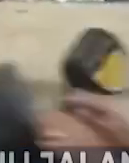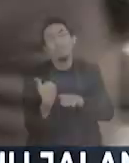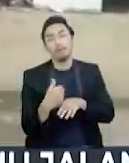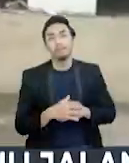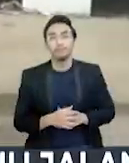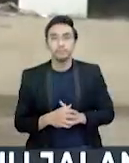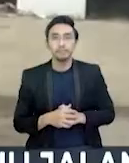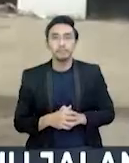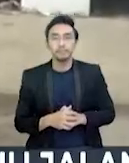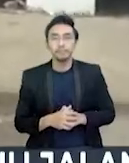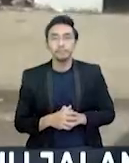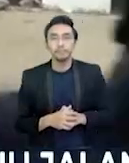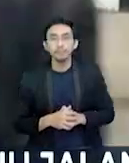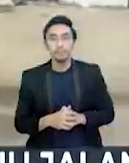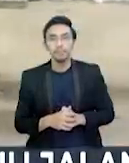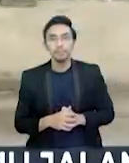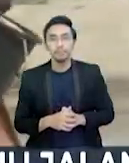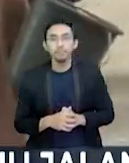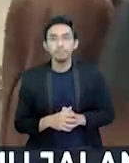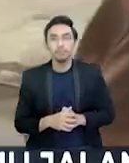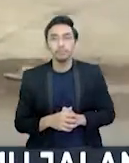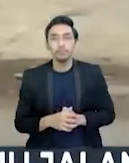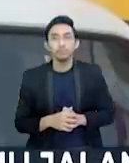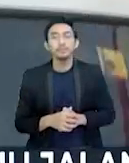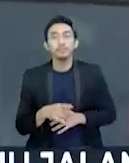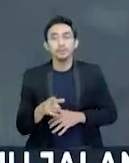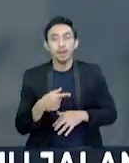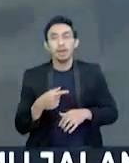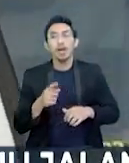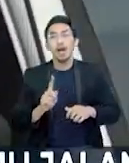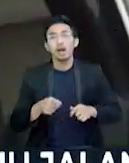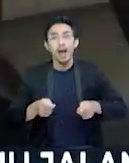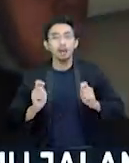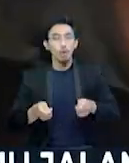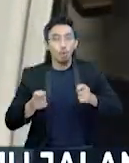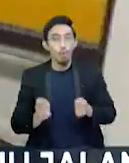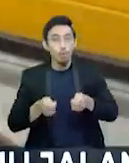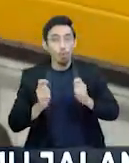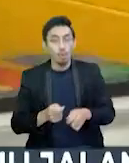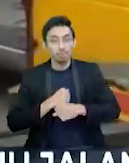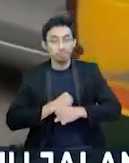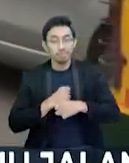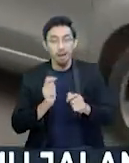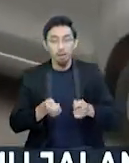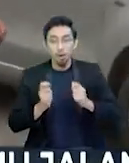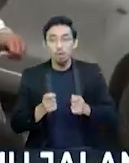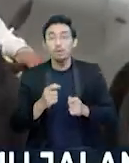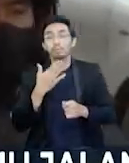Sementara untuk mengurangi kesemerawutan, sejumlah andong yang biasanya menunggu penumpang di depan Pasar Tagok untuk sementara waktu dipindahkan ke lokasi